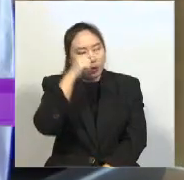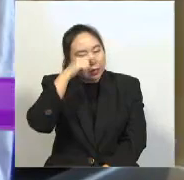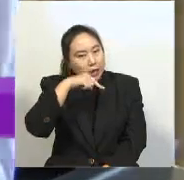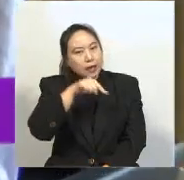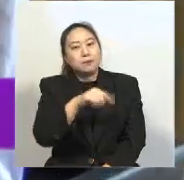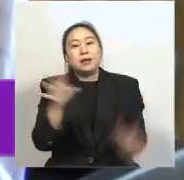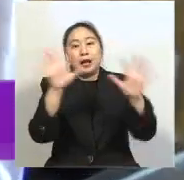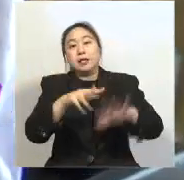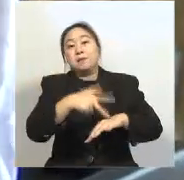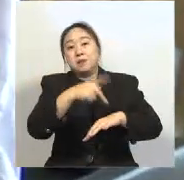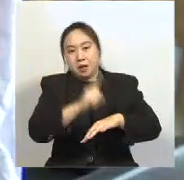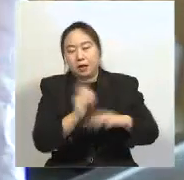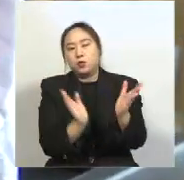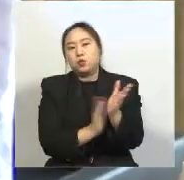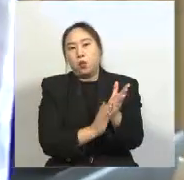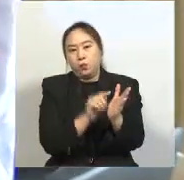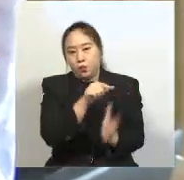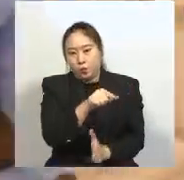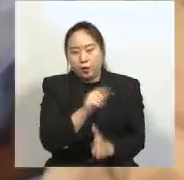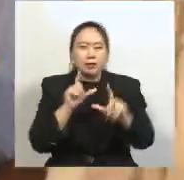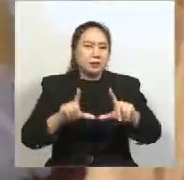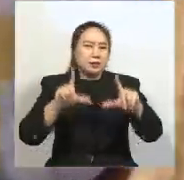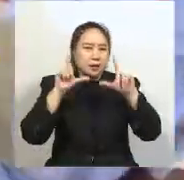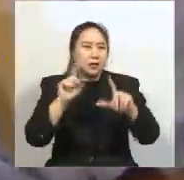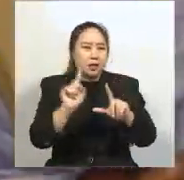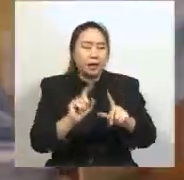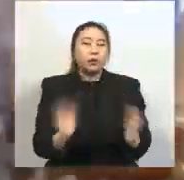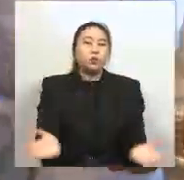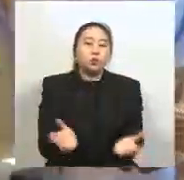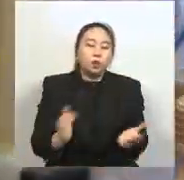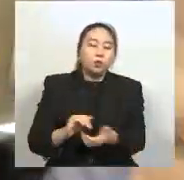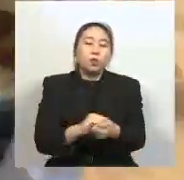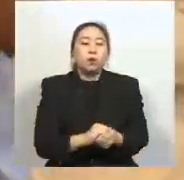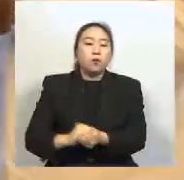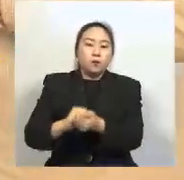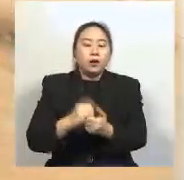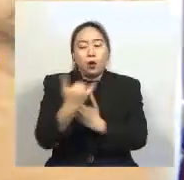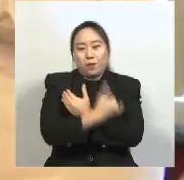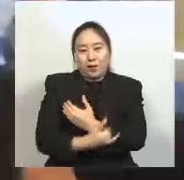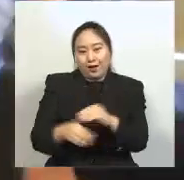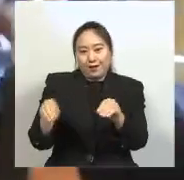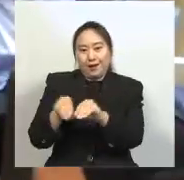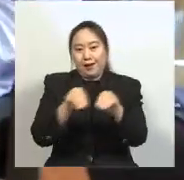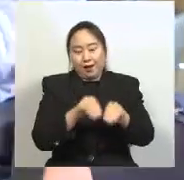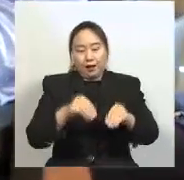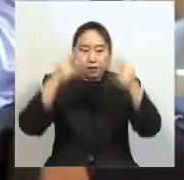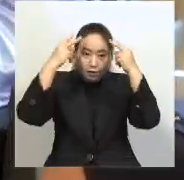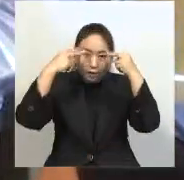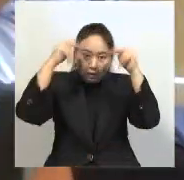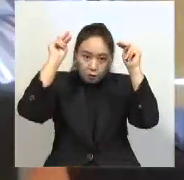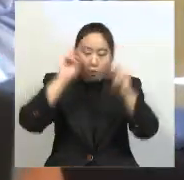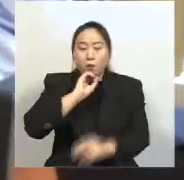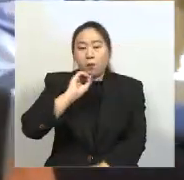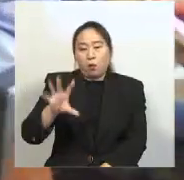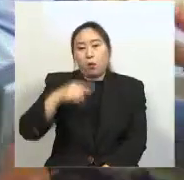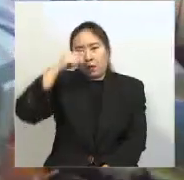ยในฐานะประธานอาเซียนและบทบาทที่เด่นชัดในการส่งเสริมความร่วมมือระดับภูมิภาคซึ่งท่านนายกรัฐมนตรีได้กล่าวย้